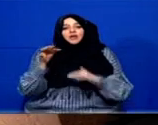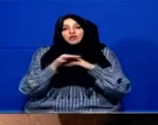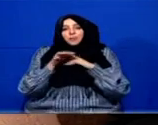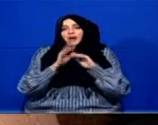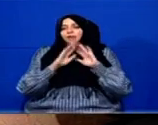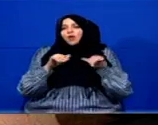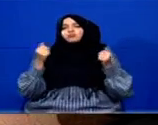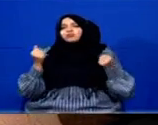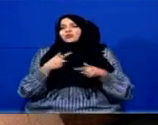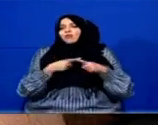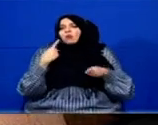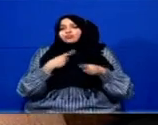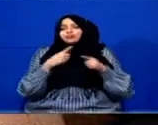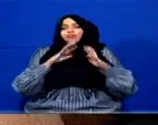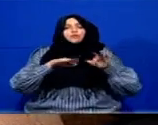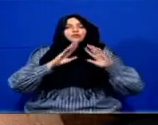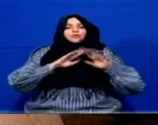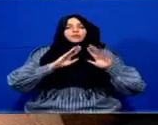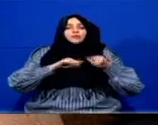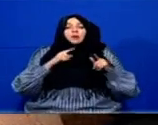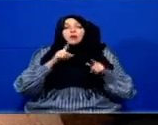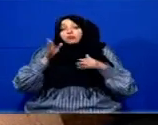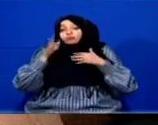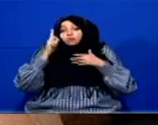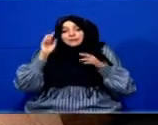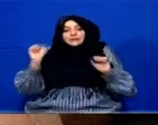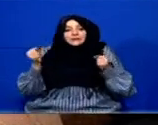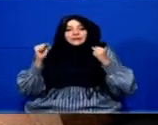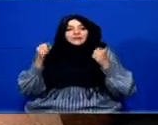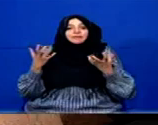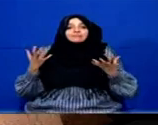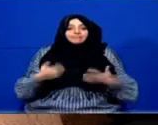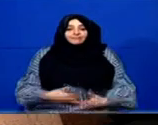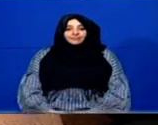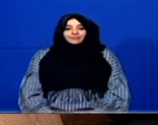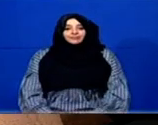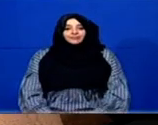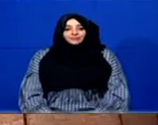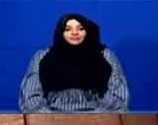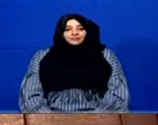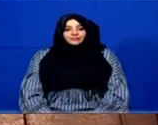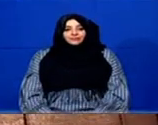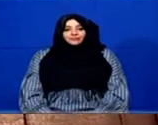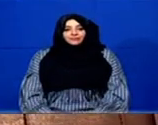طلقني شحال من مره شيخ يعني قديش مره نعم